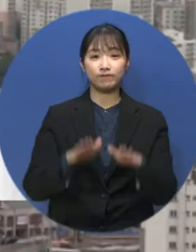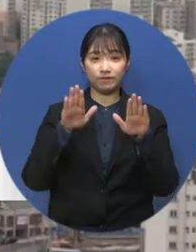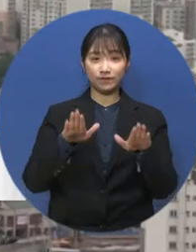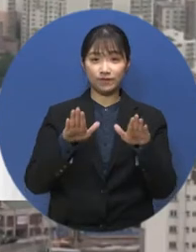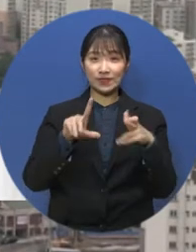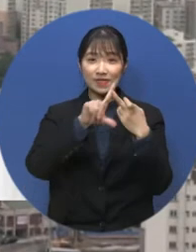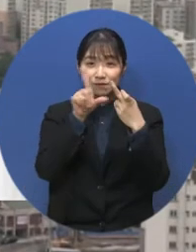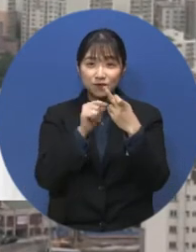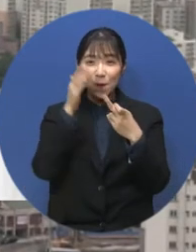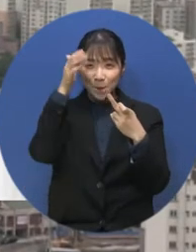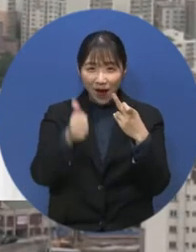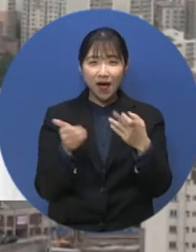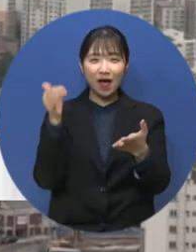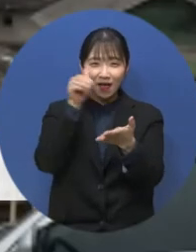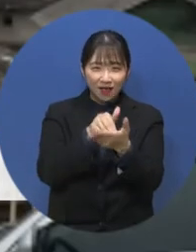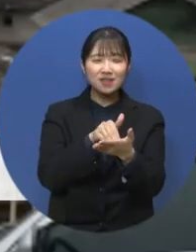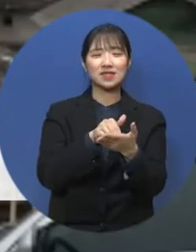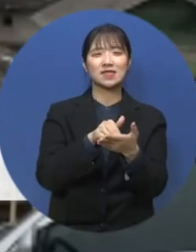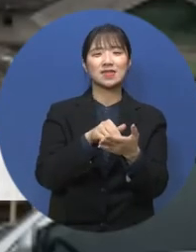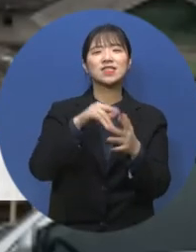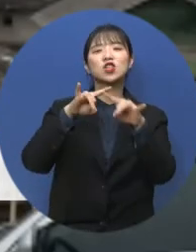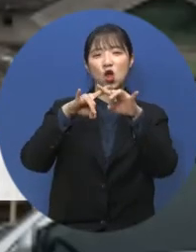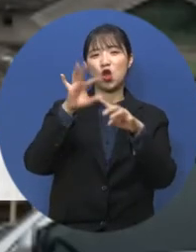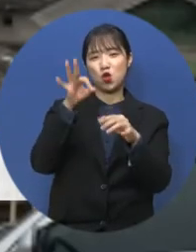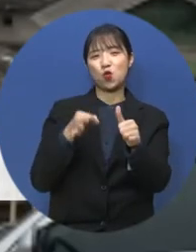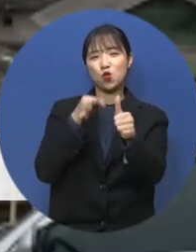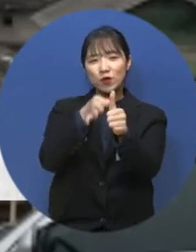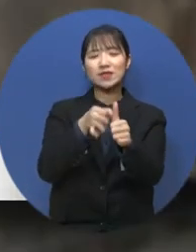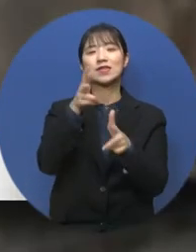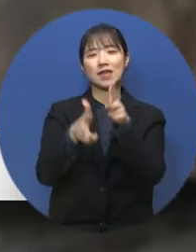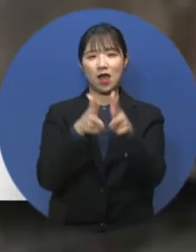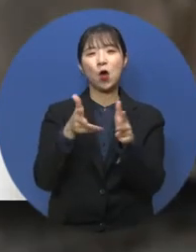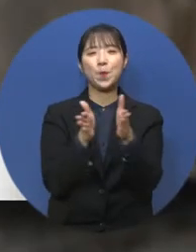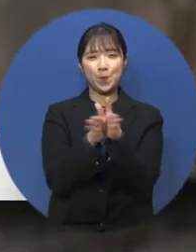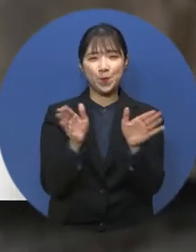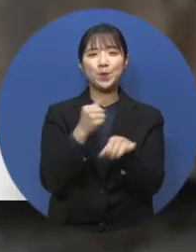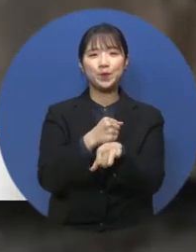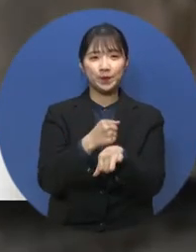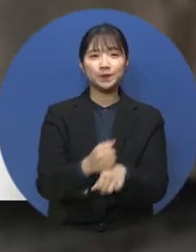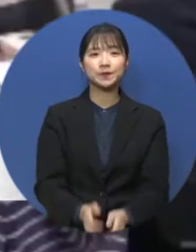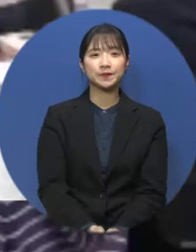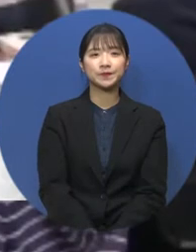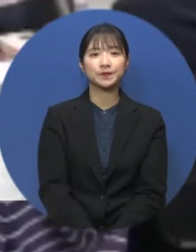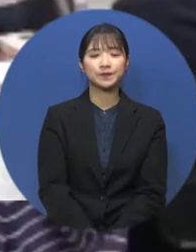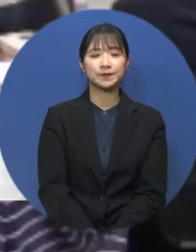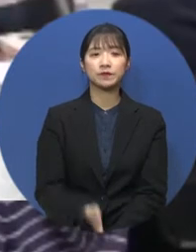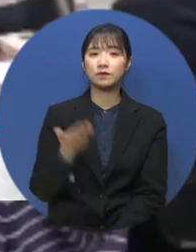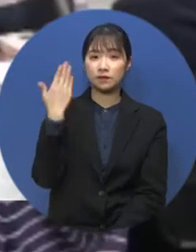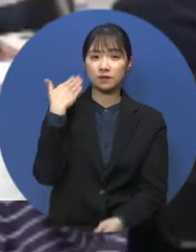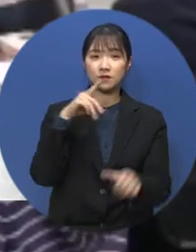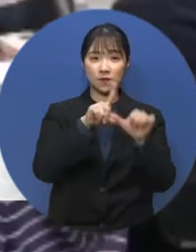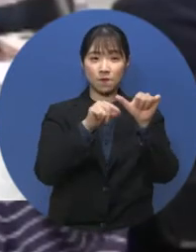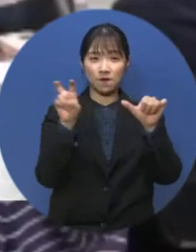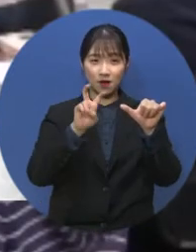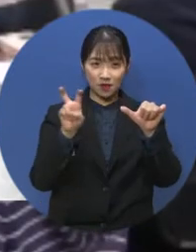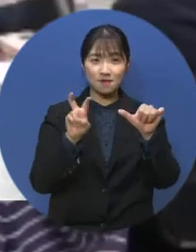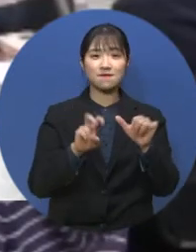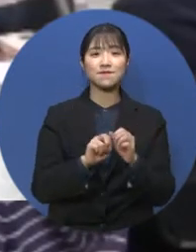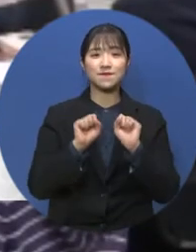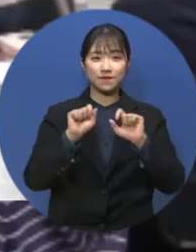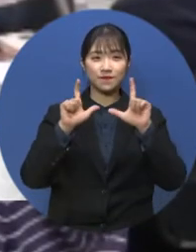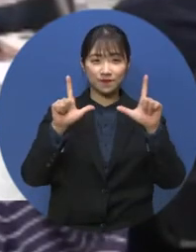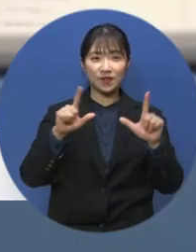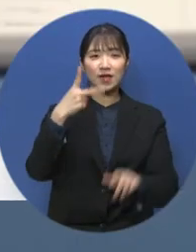저소득층의 에너지 비용을 지원하는 바우처 사업이 추진될 전망 입니다 지난 20일 산업통상자원부는